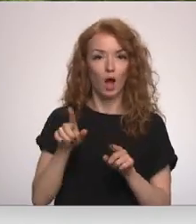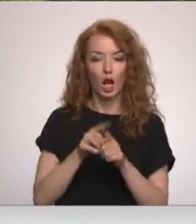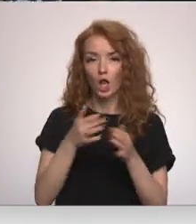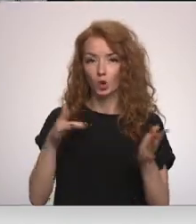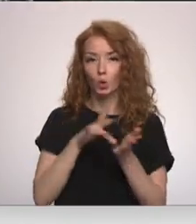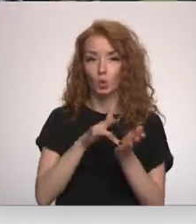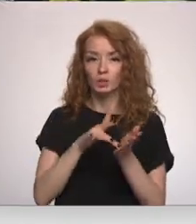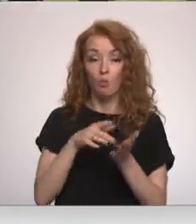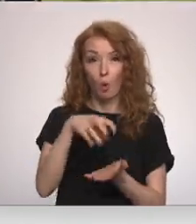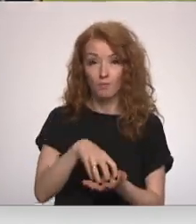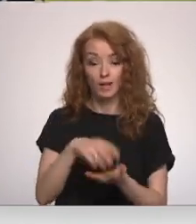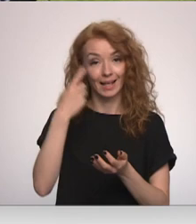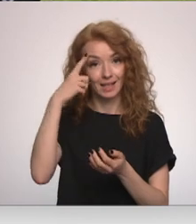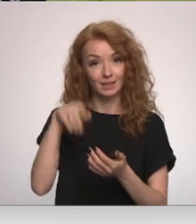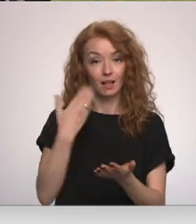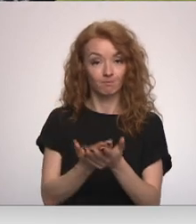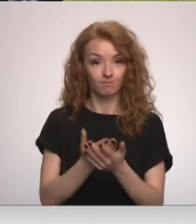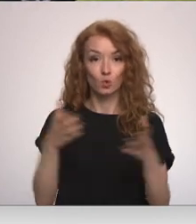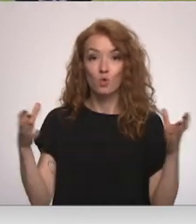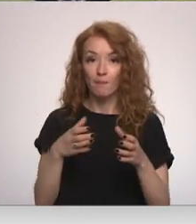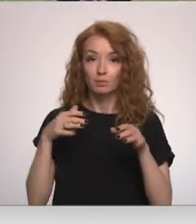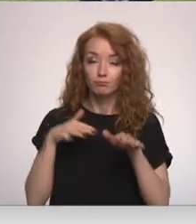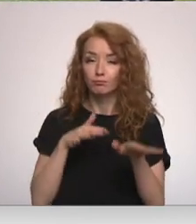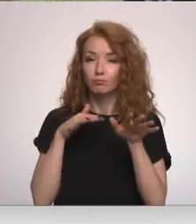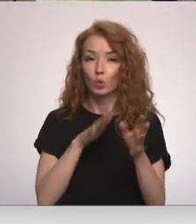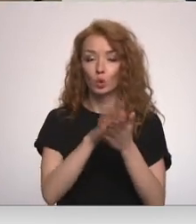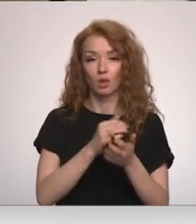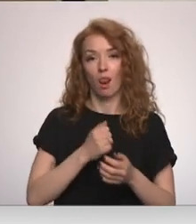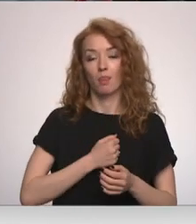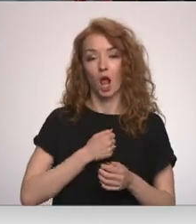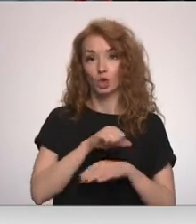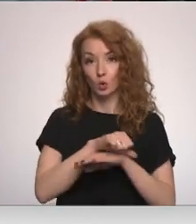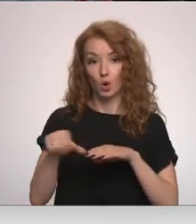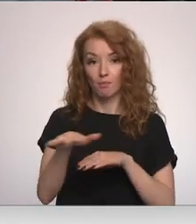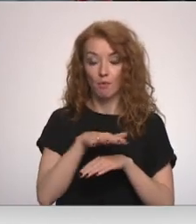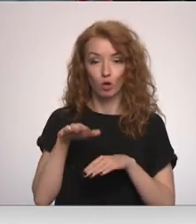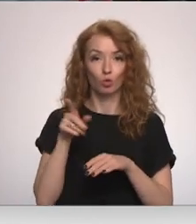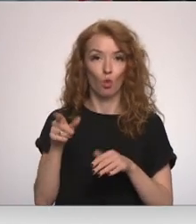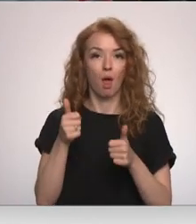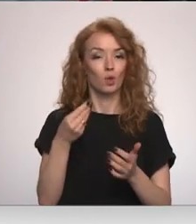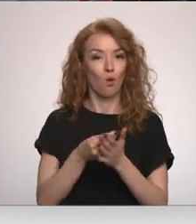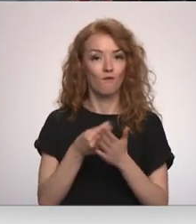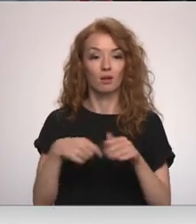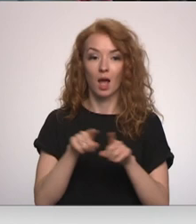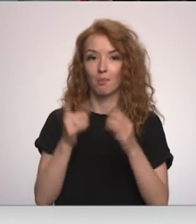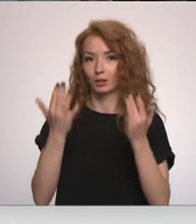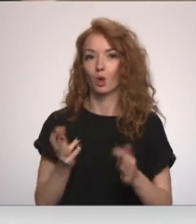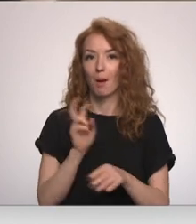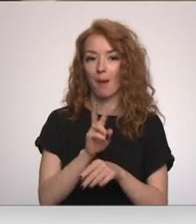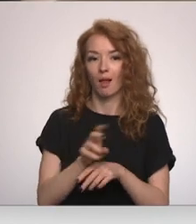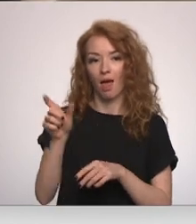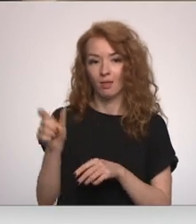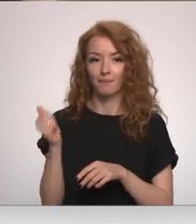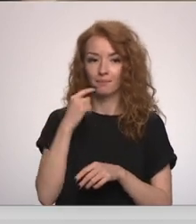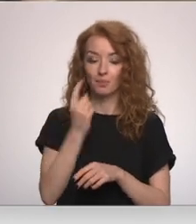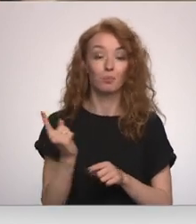tūrismu objekti. Iniciatīvu doties kopīgā ceļā uz Latgales pierobežas muižām atzinīgi vērtē arī pasākuma apmeklētāji. Pirmo